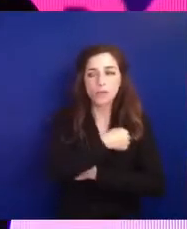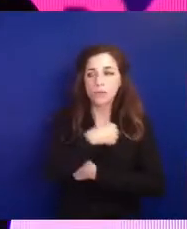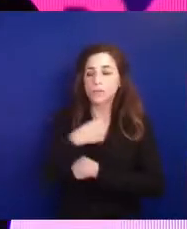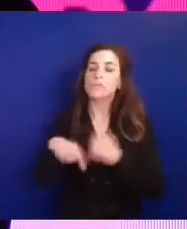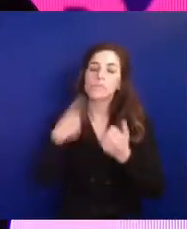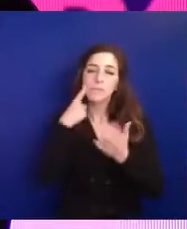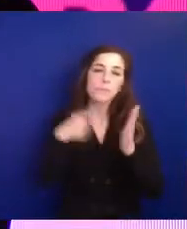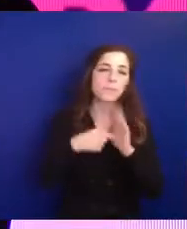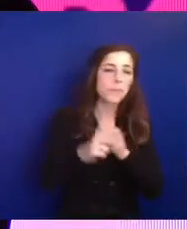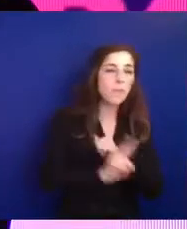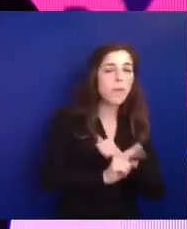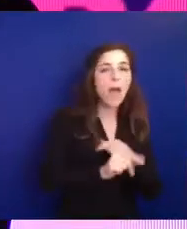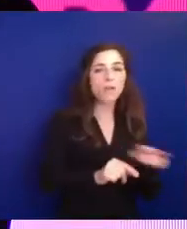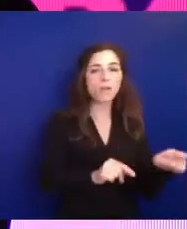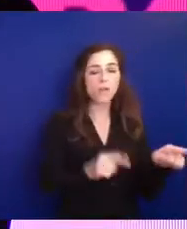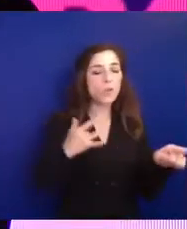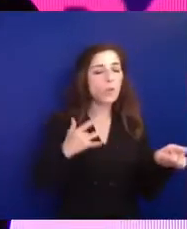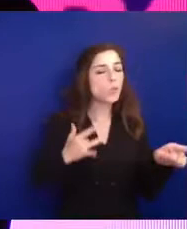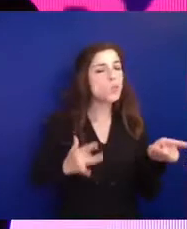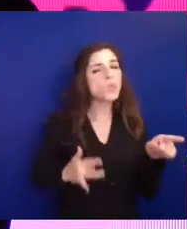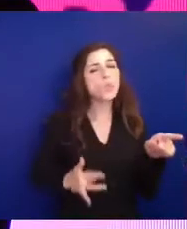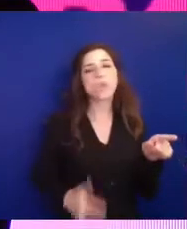completamente nuda